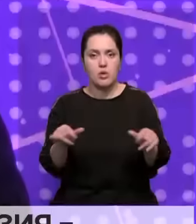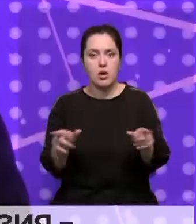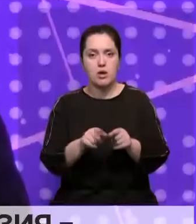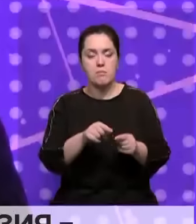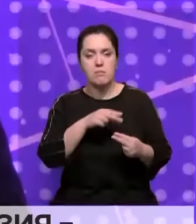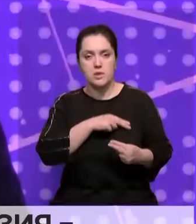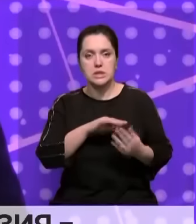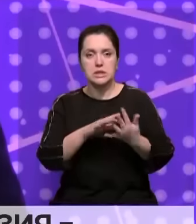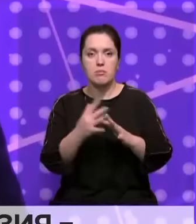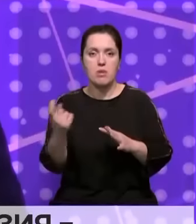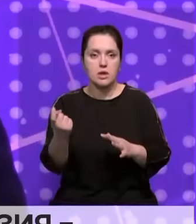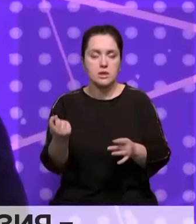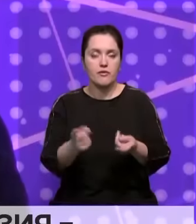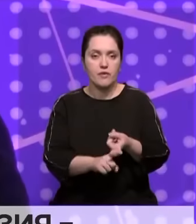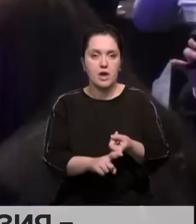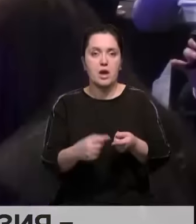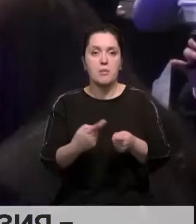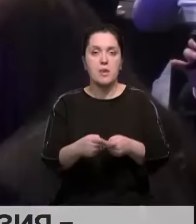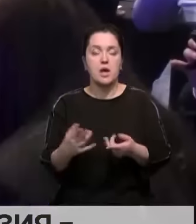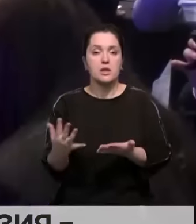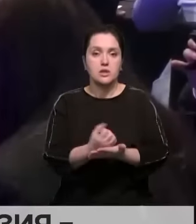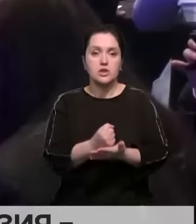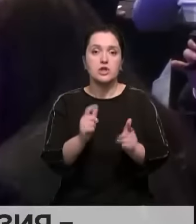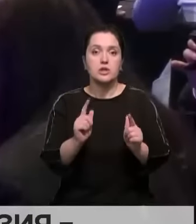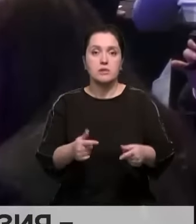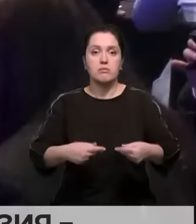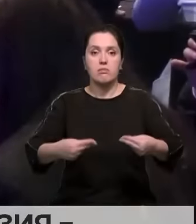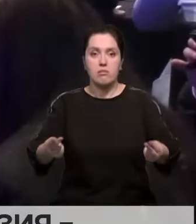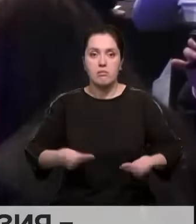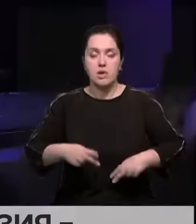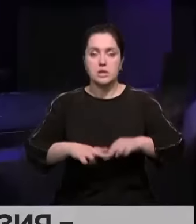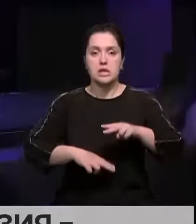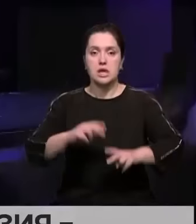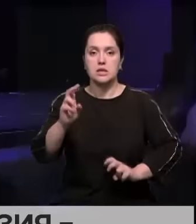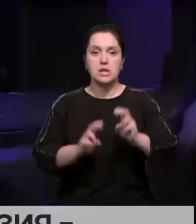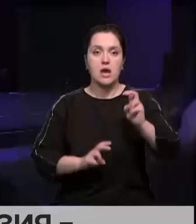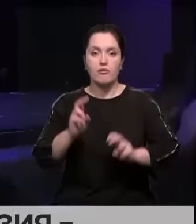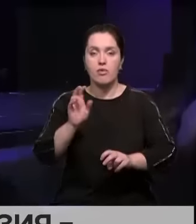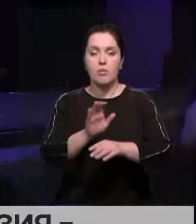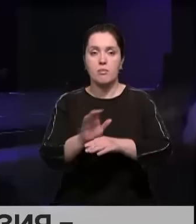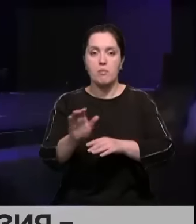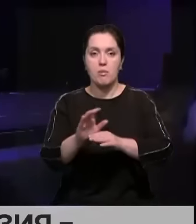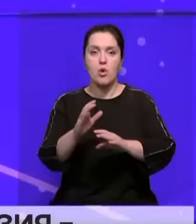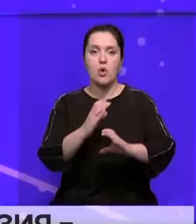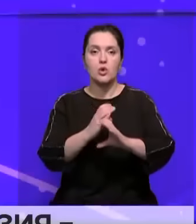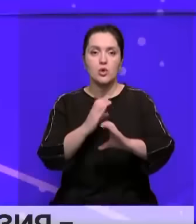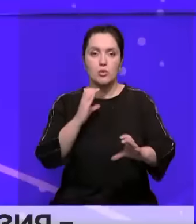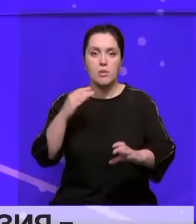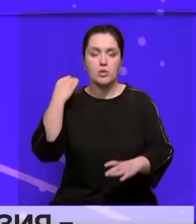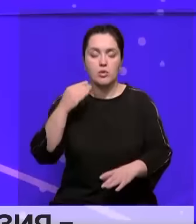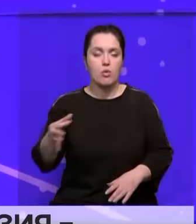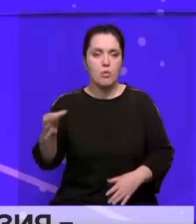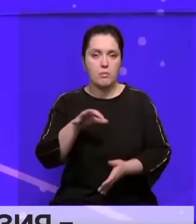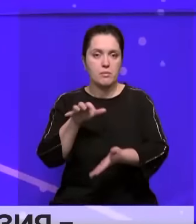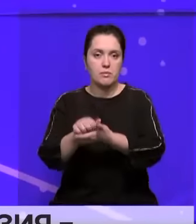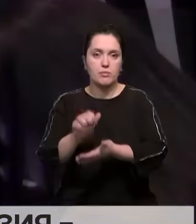сотрудничества в сельском хозяйстве. Одним из ключевых достижений стало соглашение о строительстве завода по производству труб ПВХ в Туркестанской